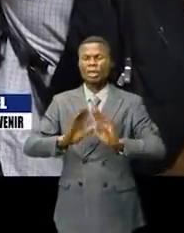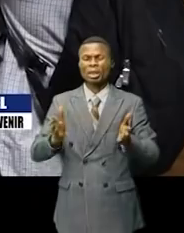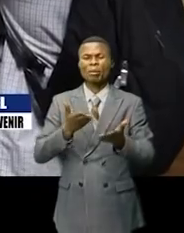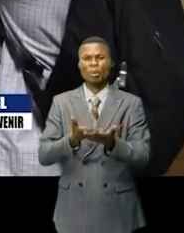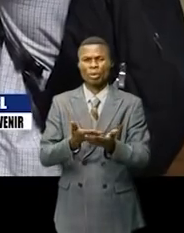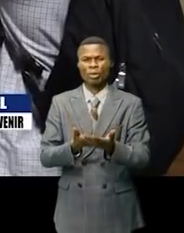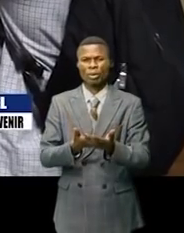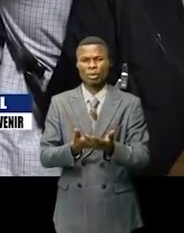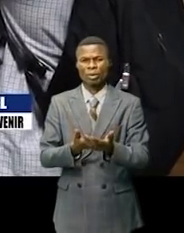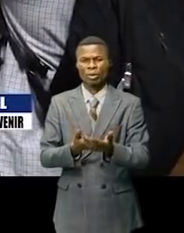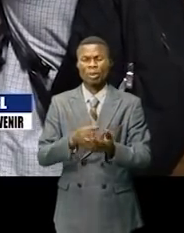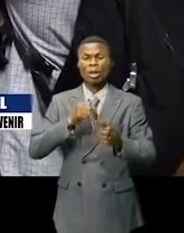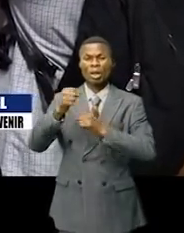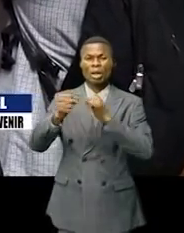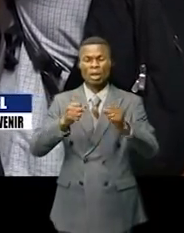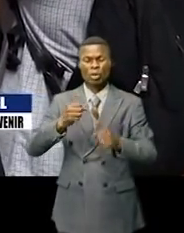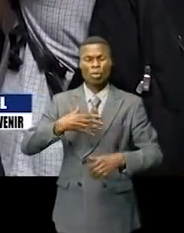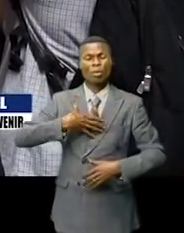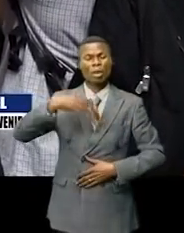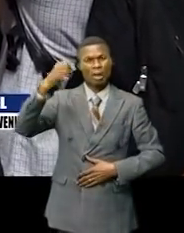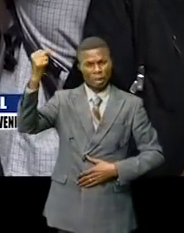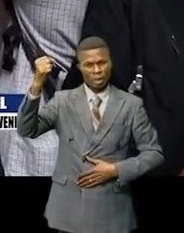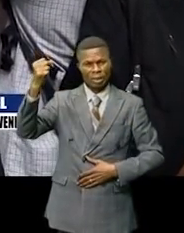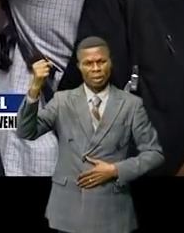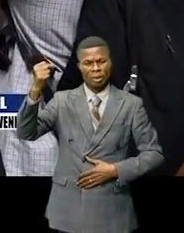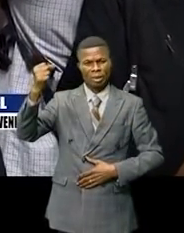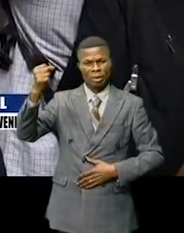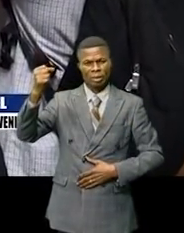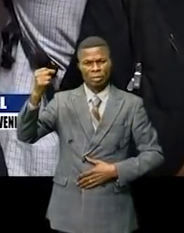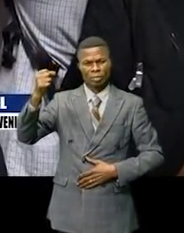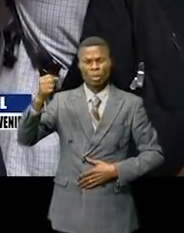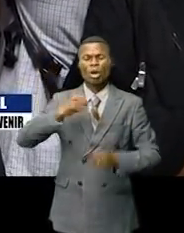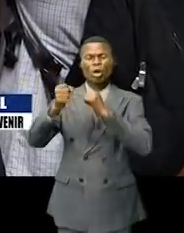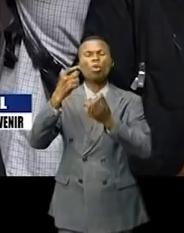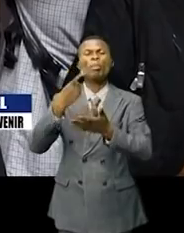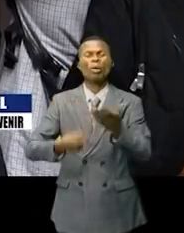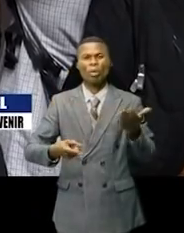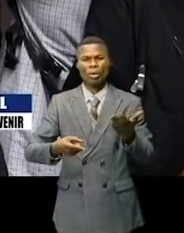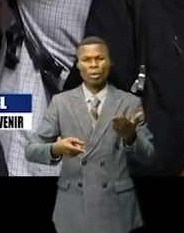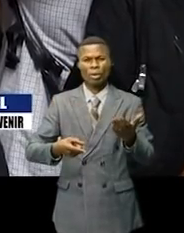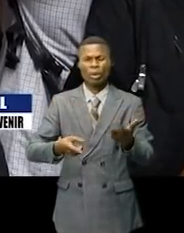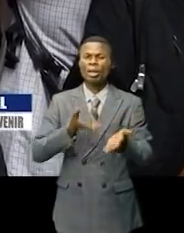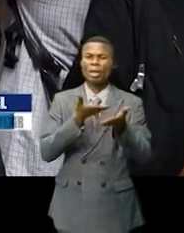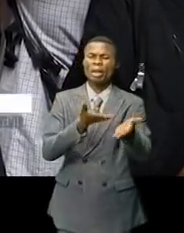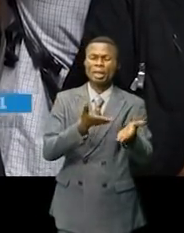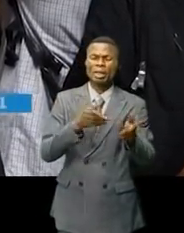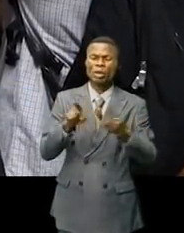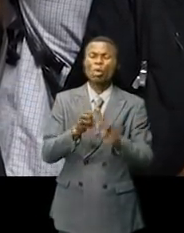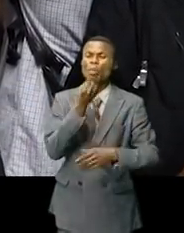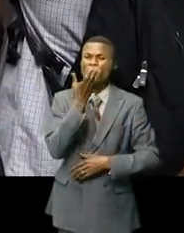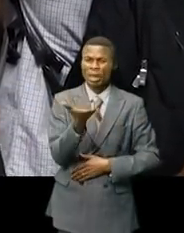le combat héroïque lesquels combat peut servir de modèle